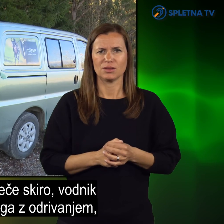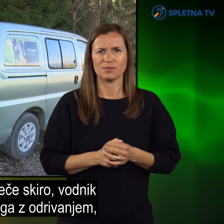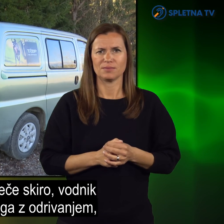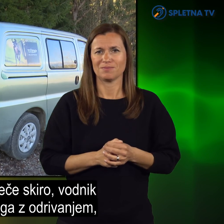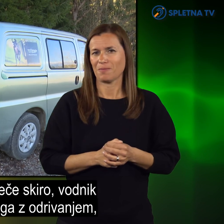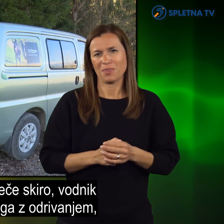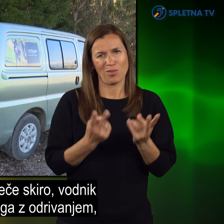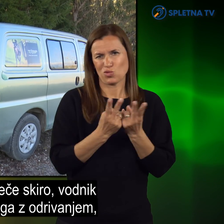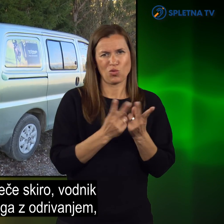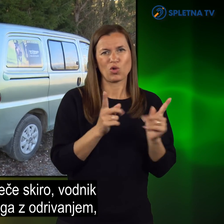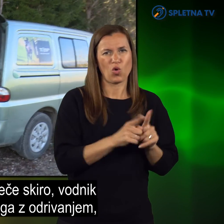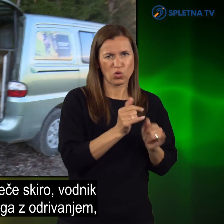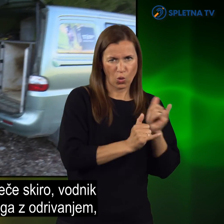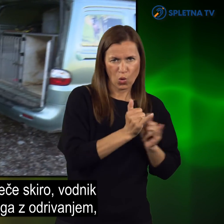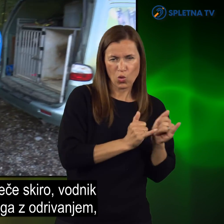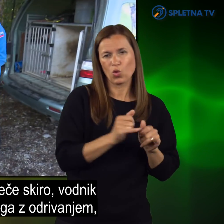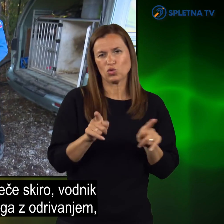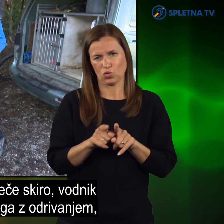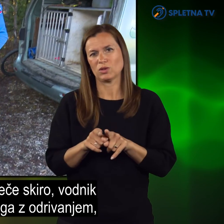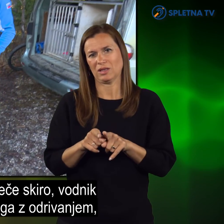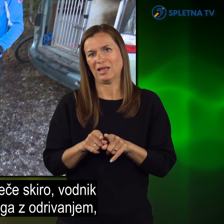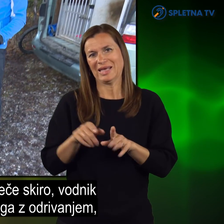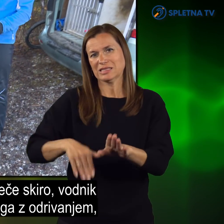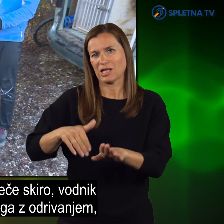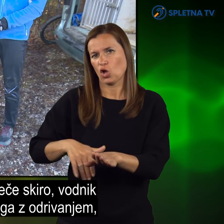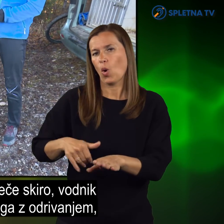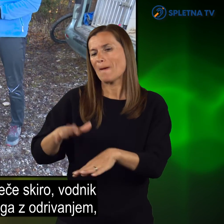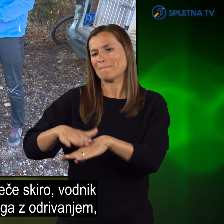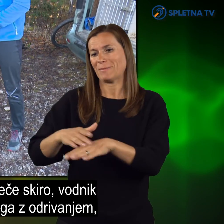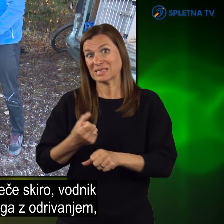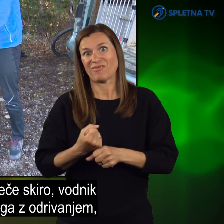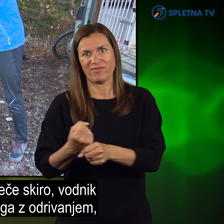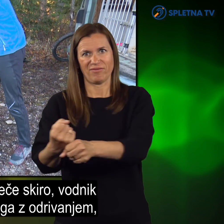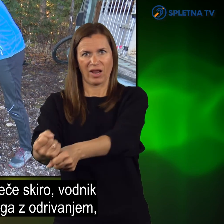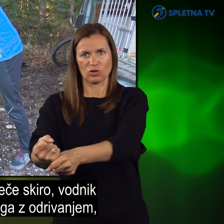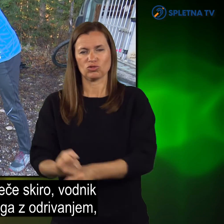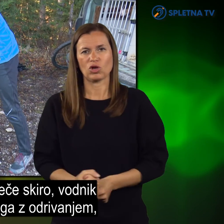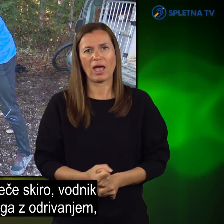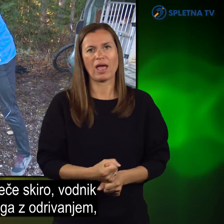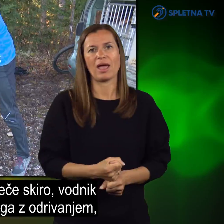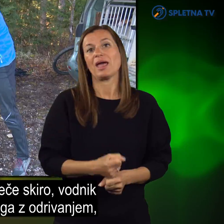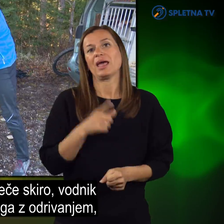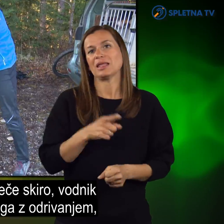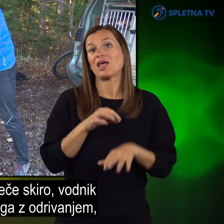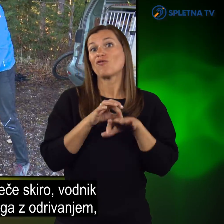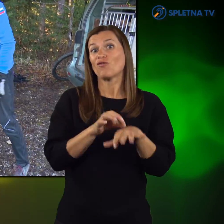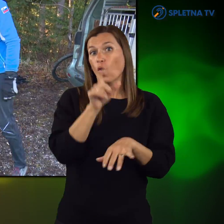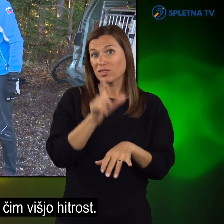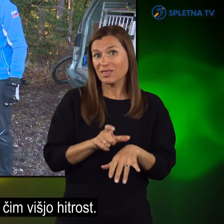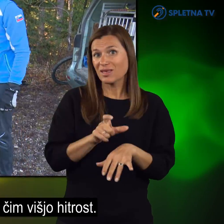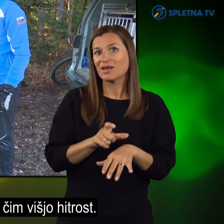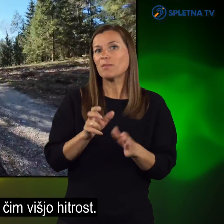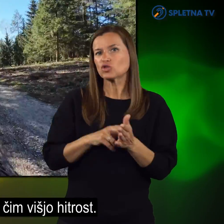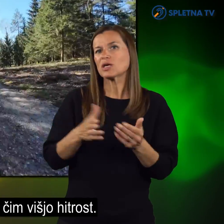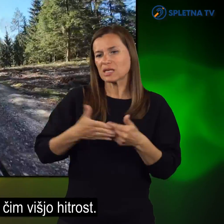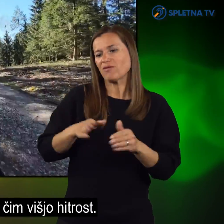Tukaj pes isto kot na kolesu vleče skiro. Vodnik mu pa pomaga z brcanjem skiroja,